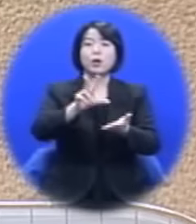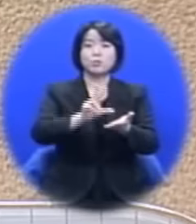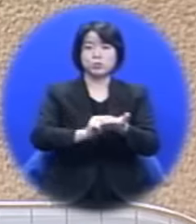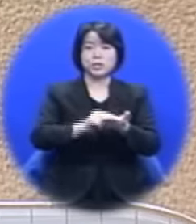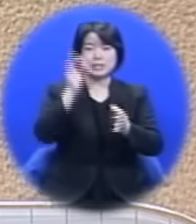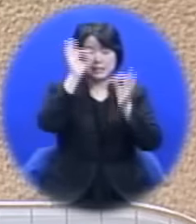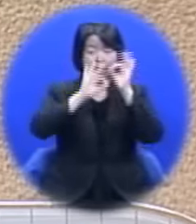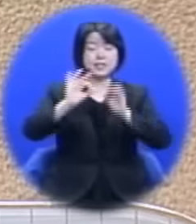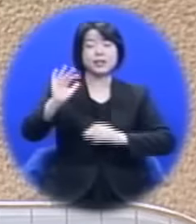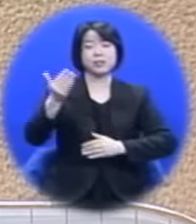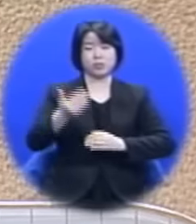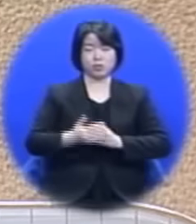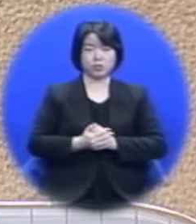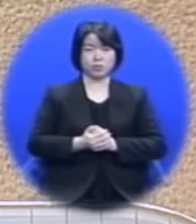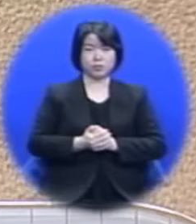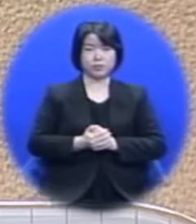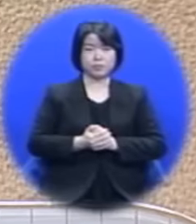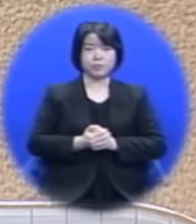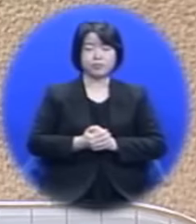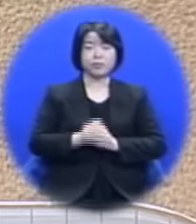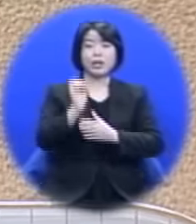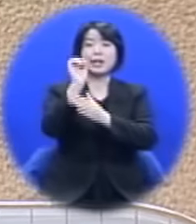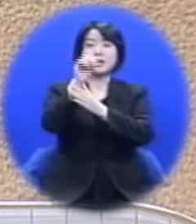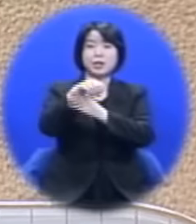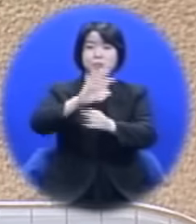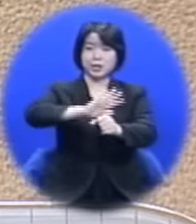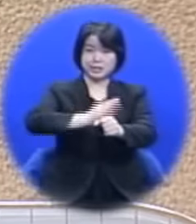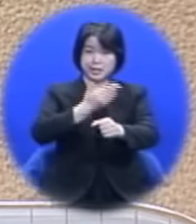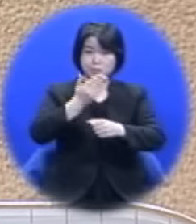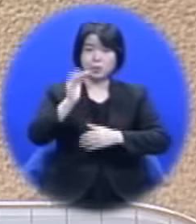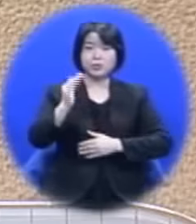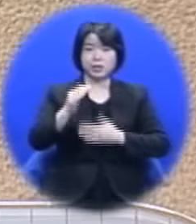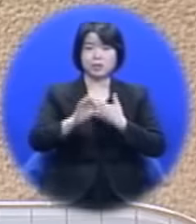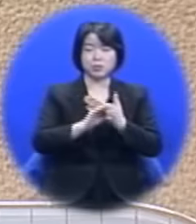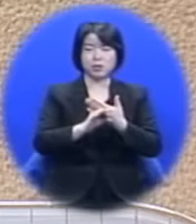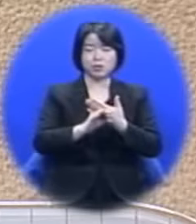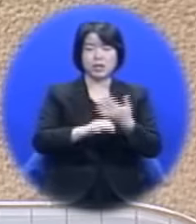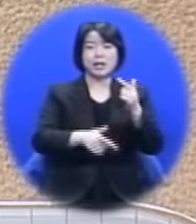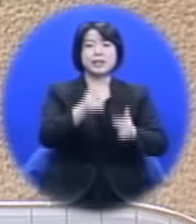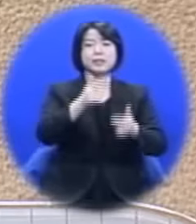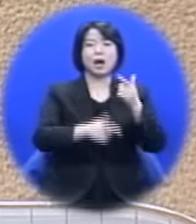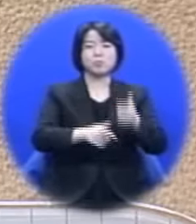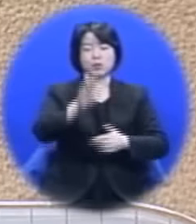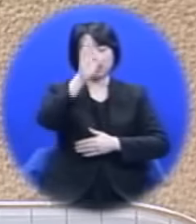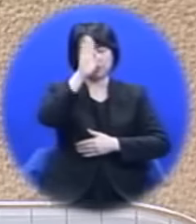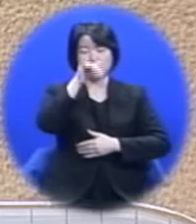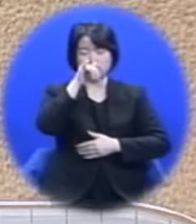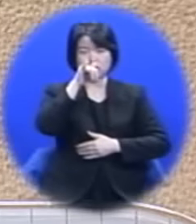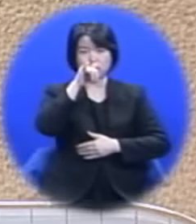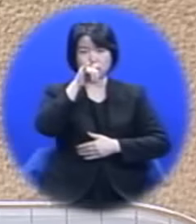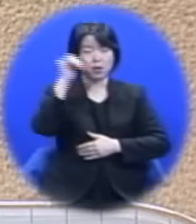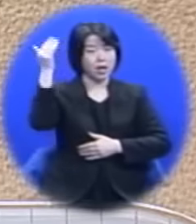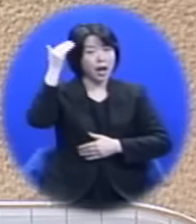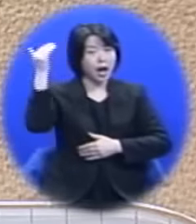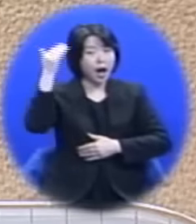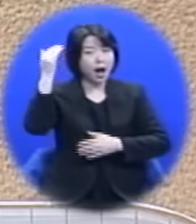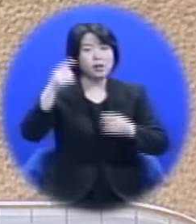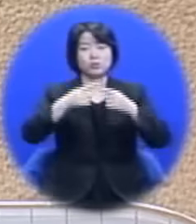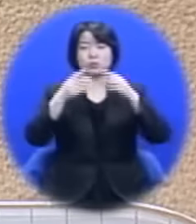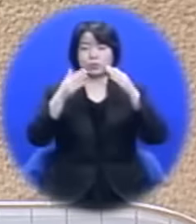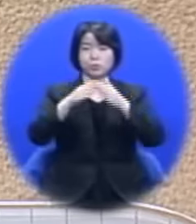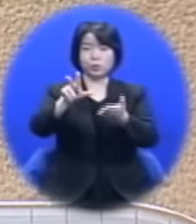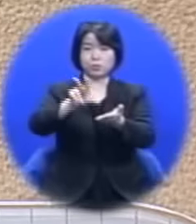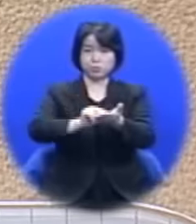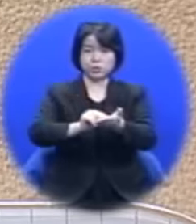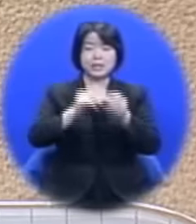거잖아요 열매가 잘못 맺히면 나무가 병든 거지요 한국 교회 문제는